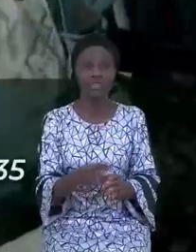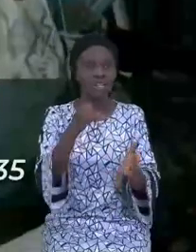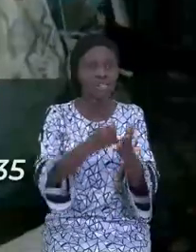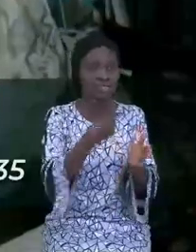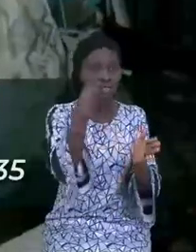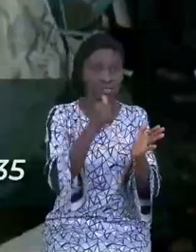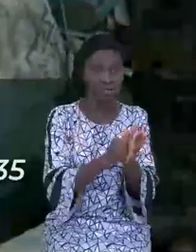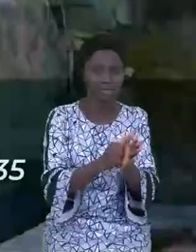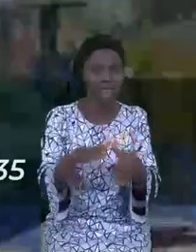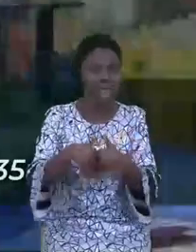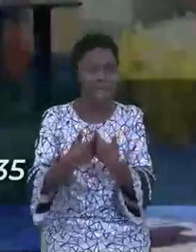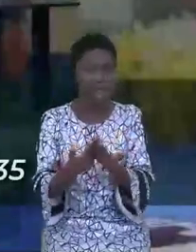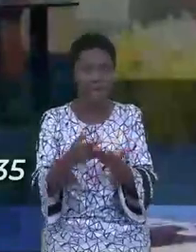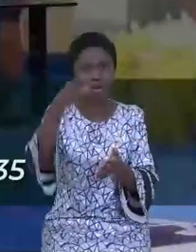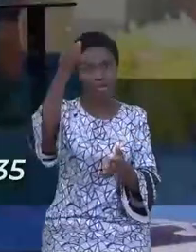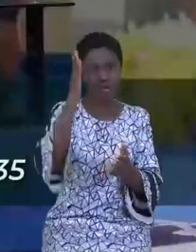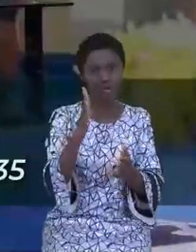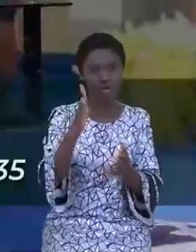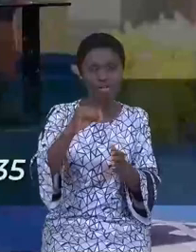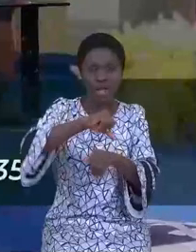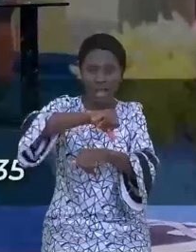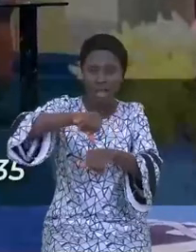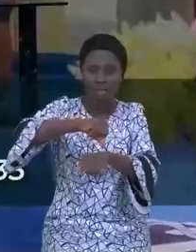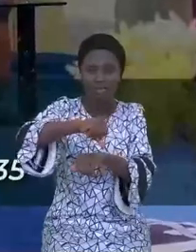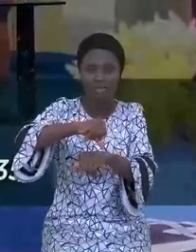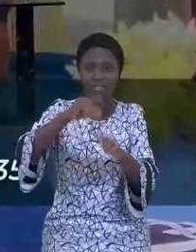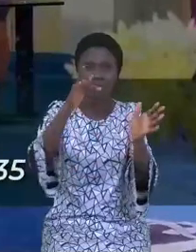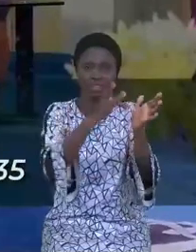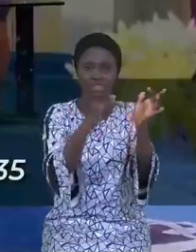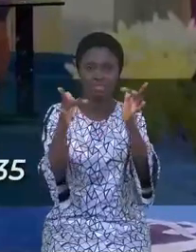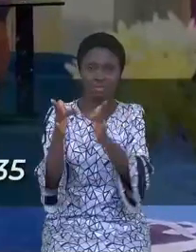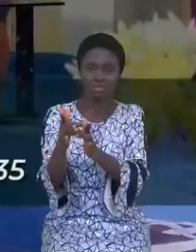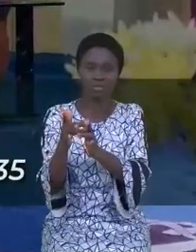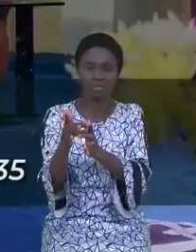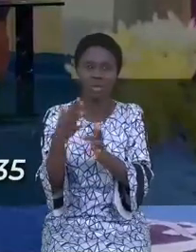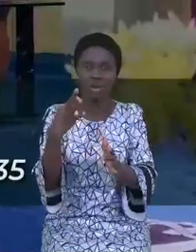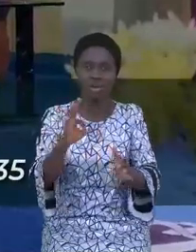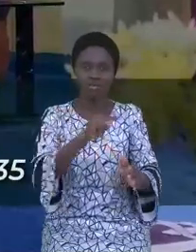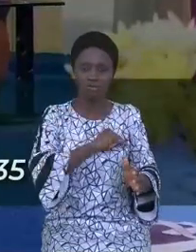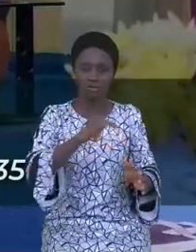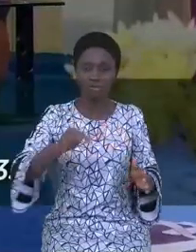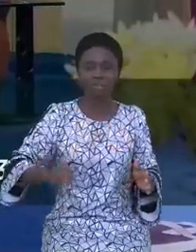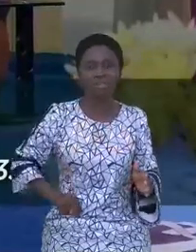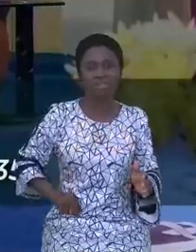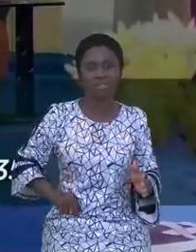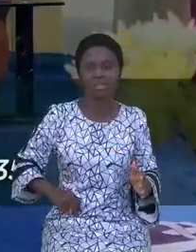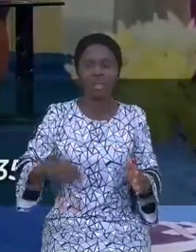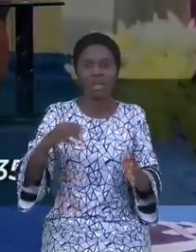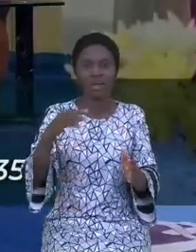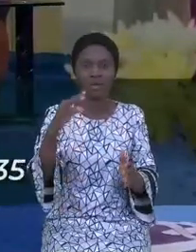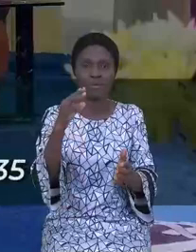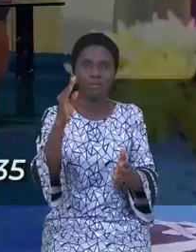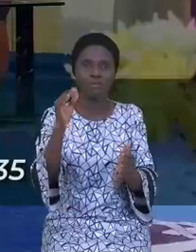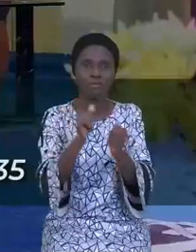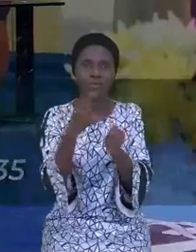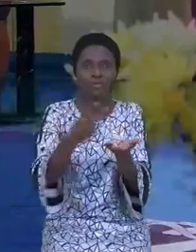savez comment Dieu a oint Jésus-Christ de Nazareth du